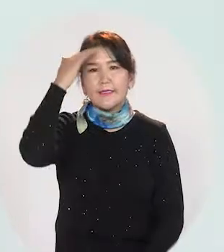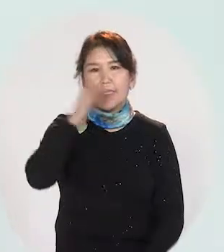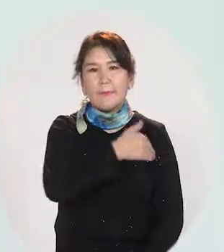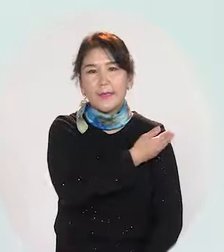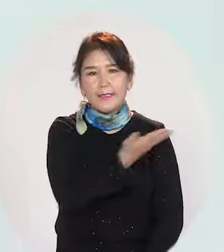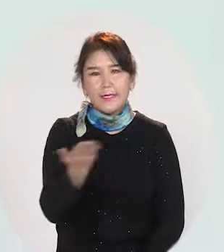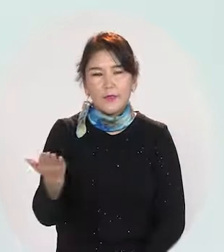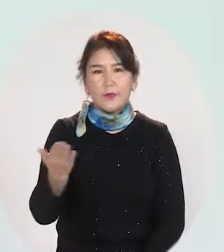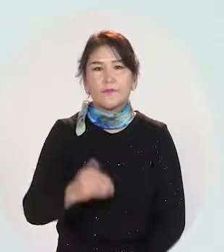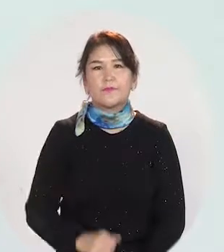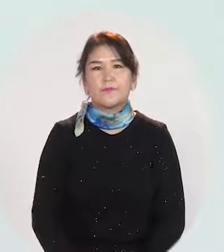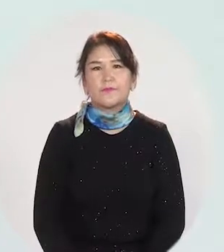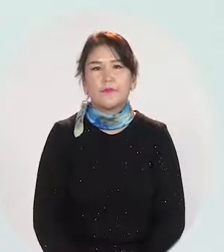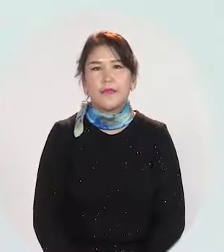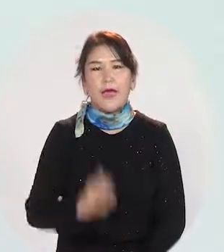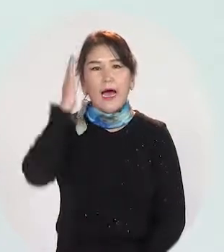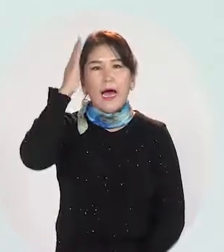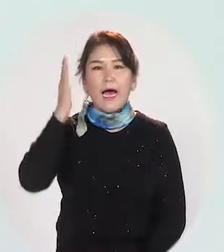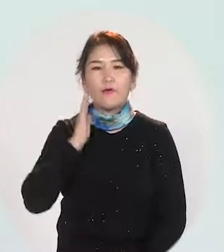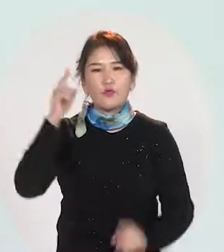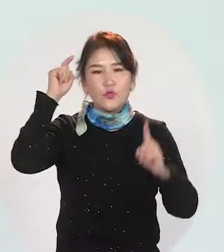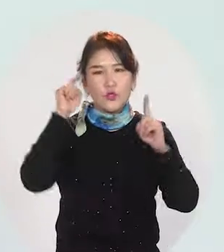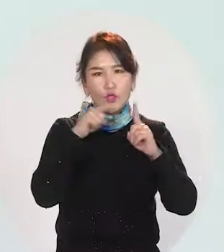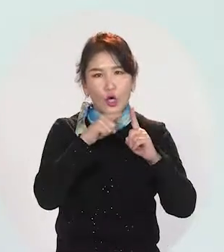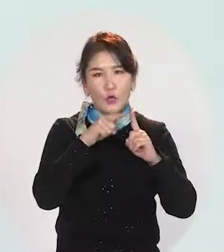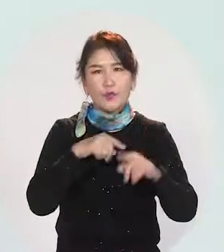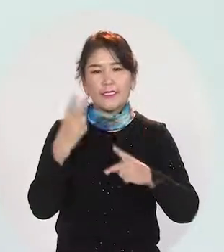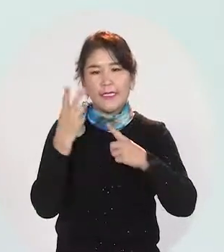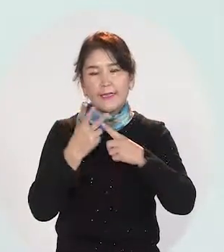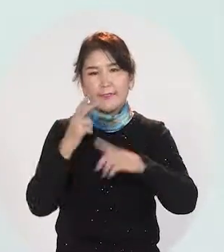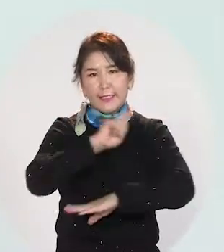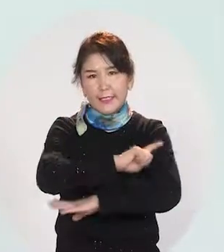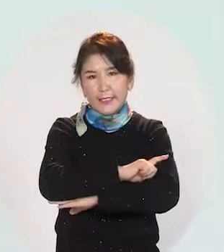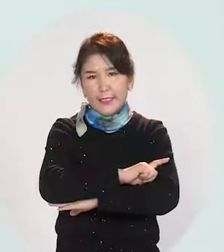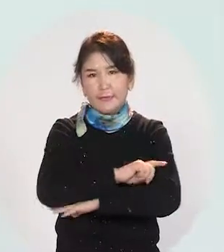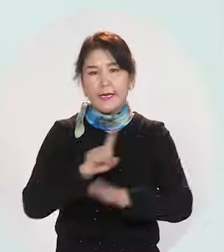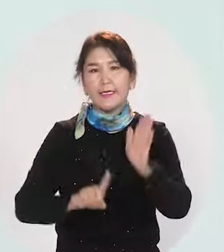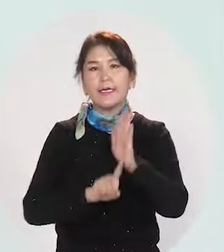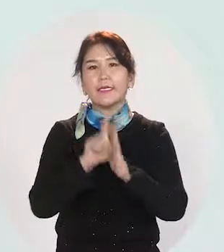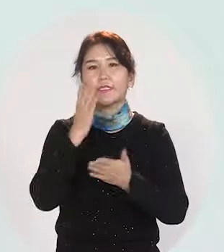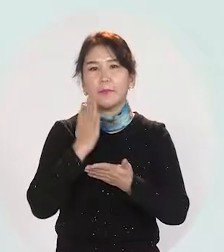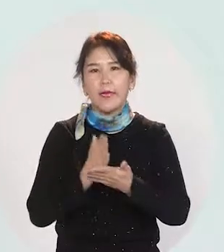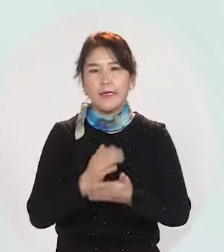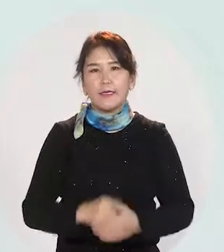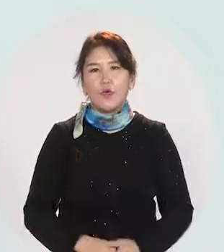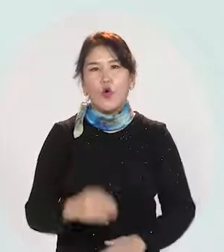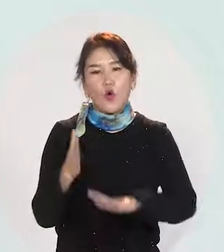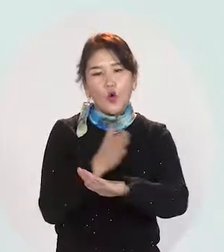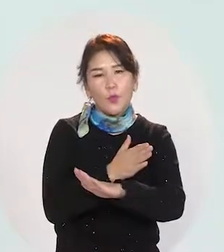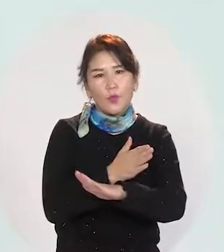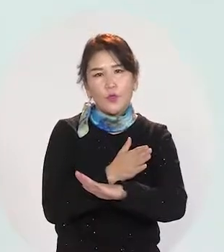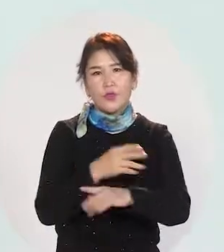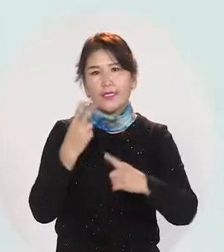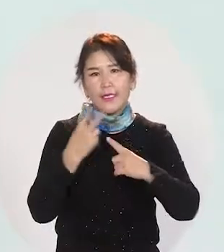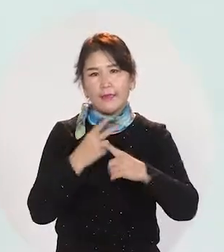Сайн байцгаана уу үзэгчтэй. Эцэг эхчүүд зориулсан теле хичээлийн маань энэ удаагийн дугаар эхлэж байна. Өмнөх дугаараараа